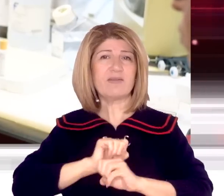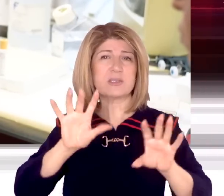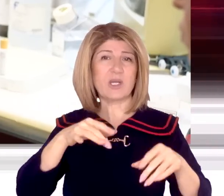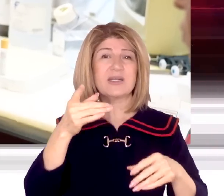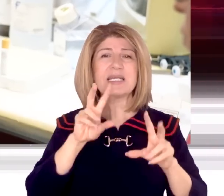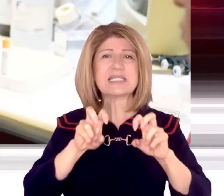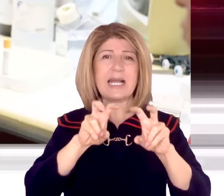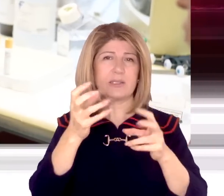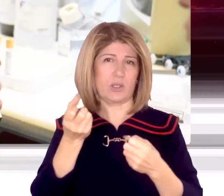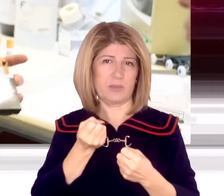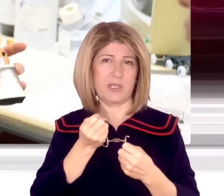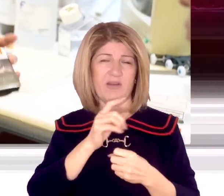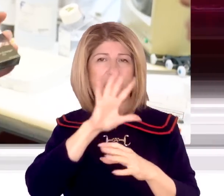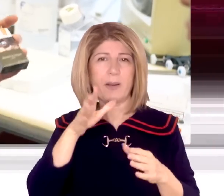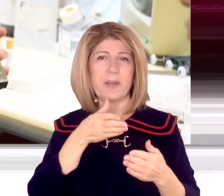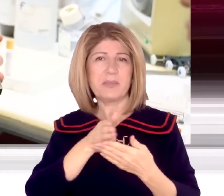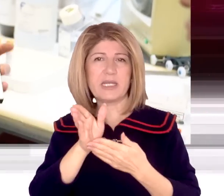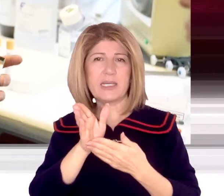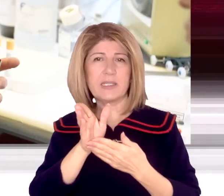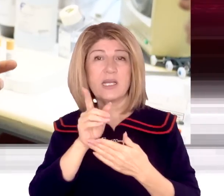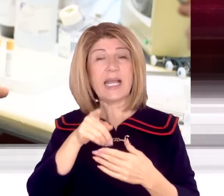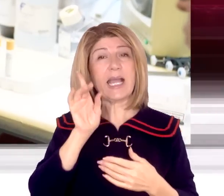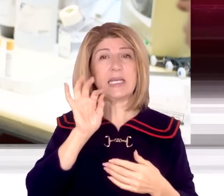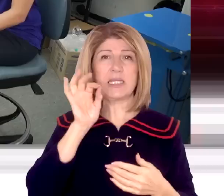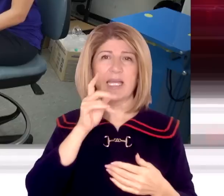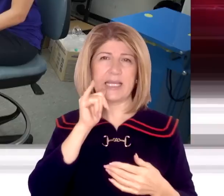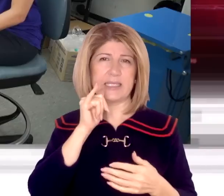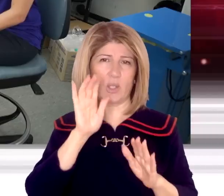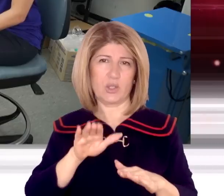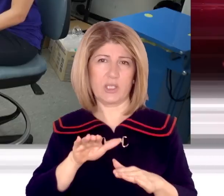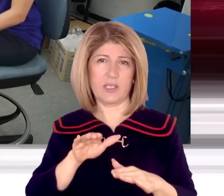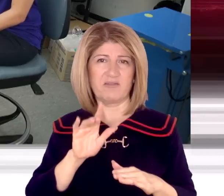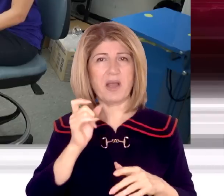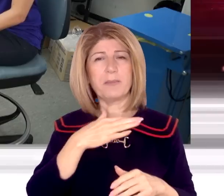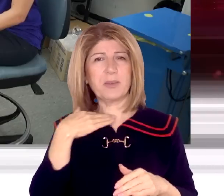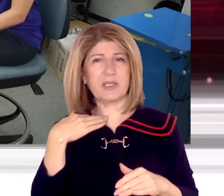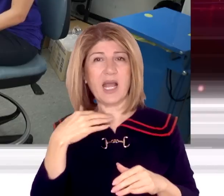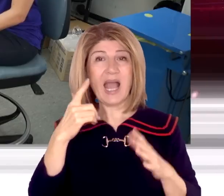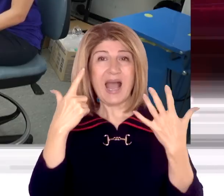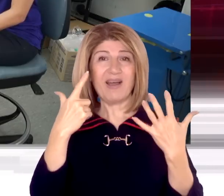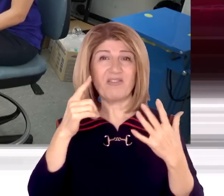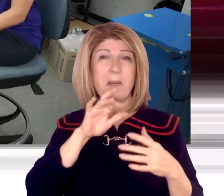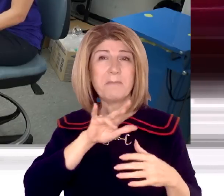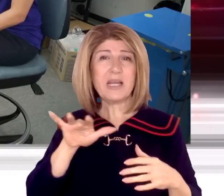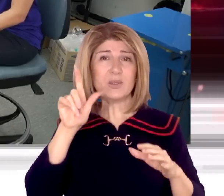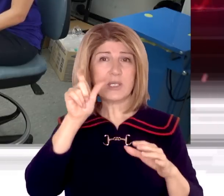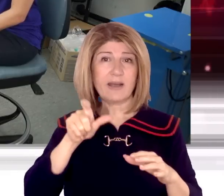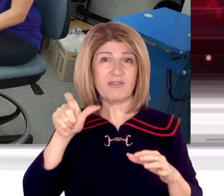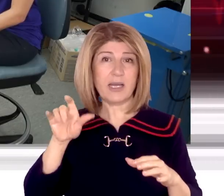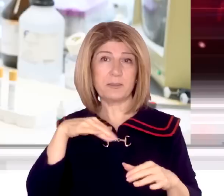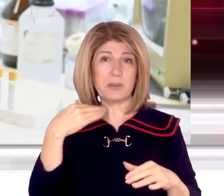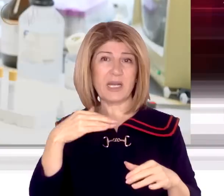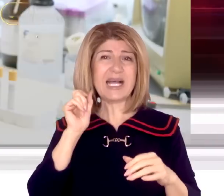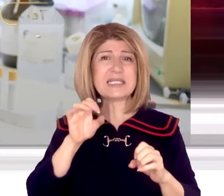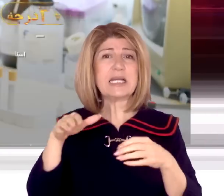60 تاش سرطانزا هستن و همه یه راست میرن تو ریه. خیلی اعتیاد آوره و کشنده است. 7 میلیون نفر رو